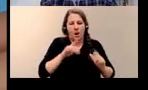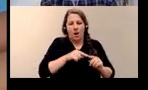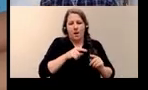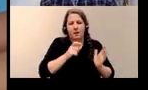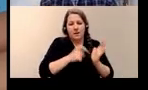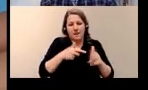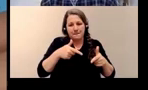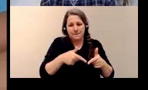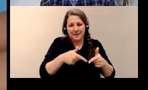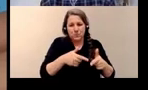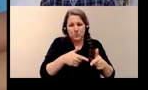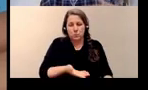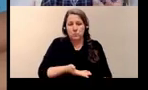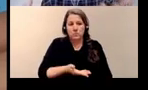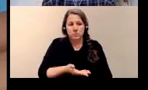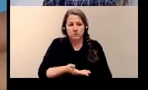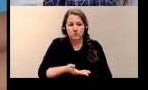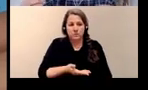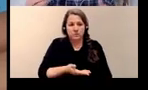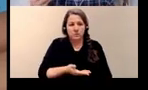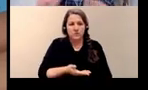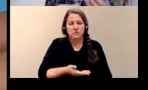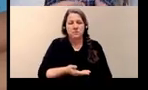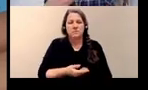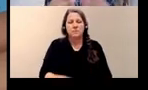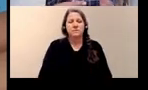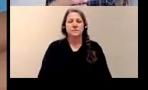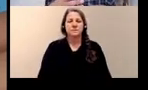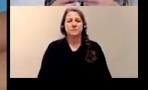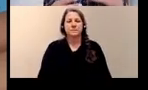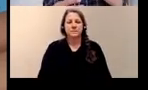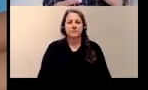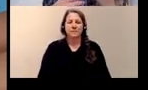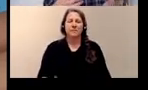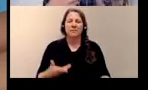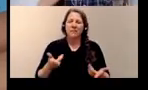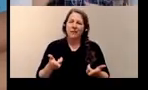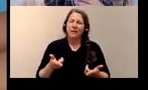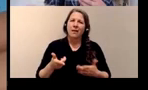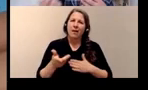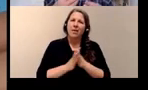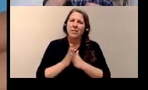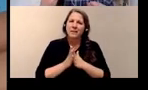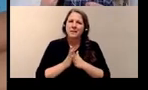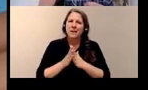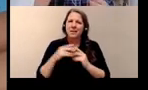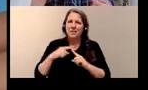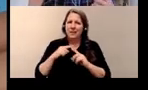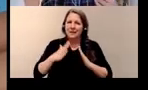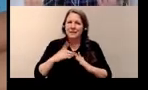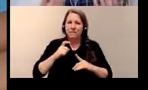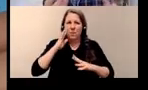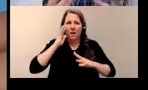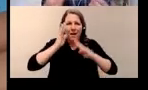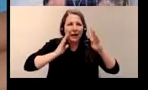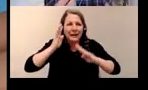micro-soudure. Donc, ce qui est hyper intéressant, justement, c'est cette capacité à créer, à être inventif et à